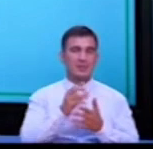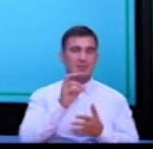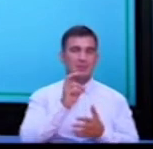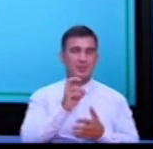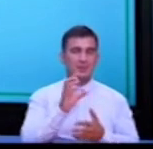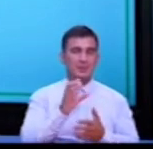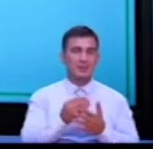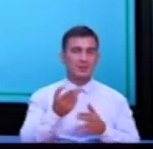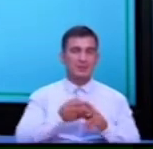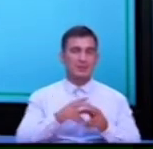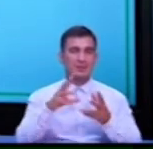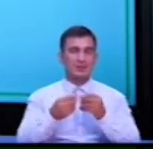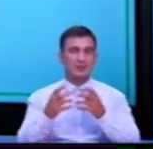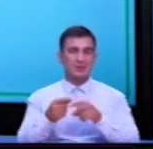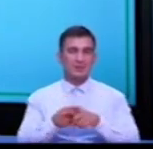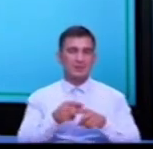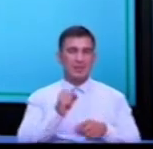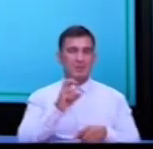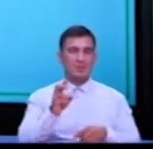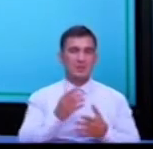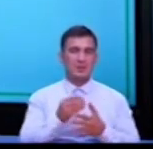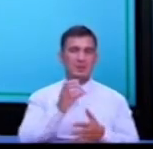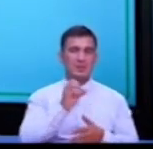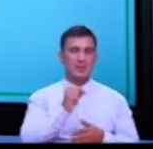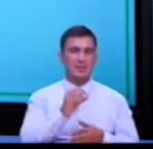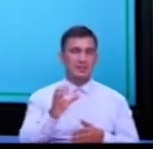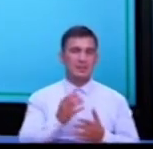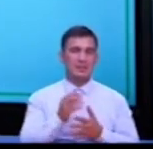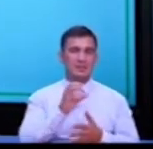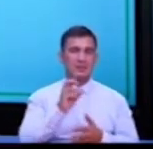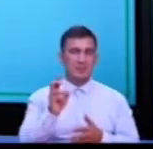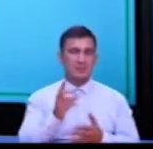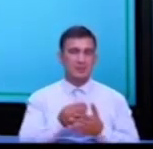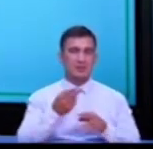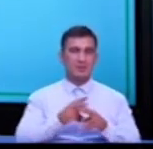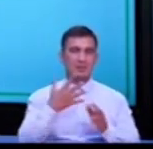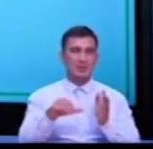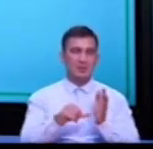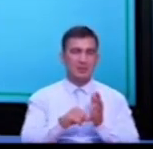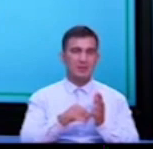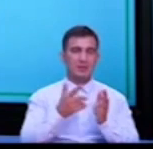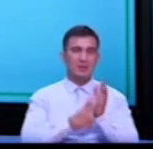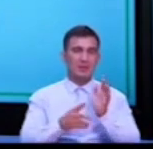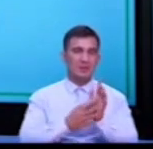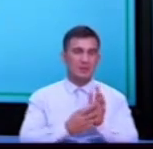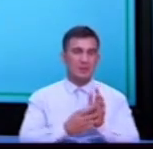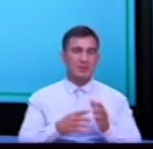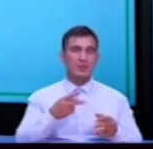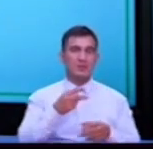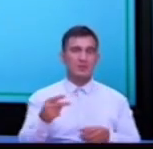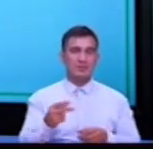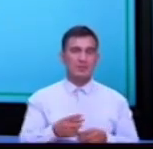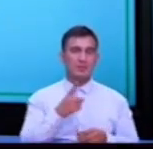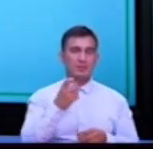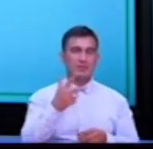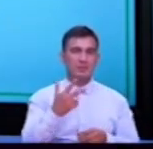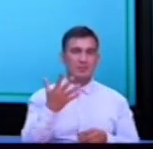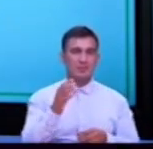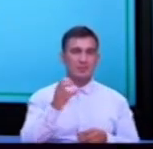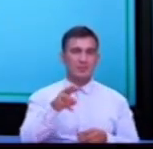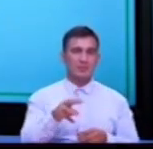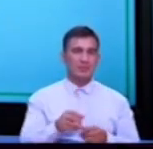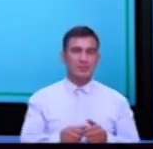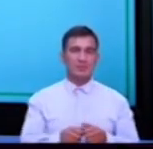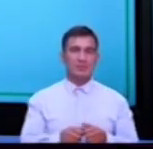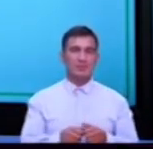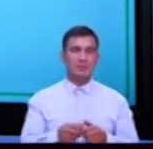uzunliklarini yig'indisini olamiz. Ya'ni AB barobar AC qo'shib CB teng bo'ladi 56 qo'shib 79 barobar 135